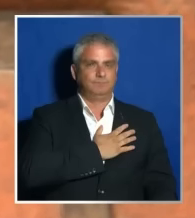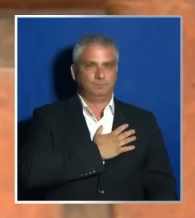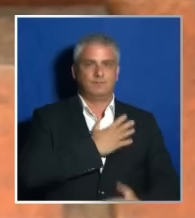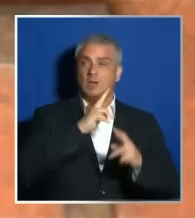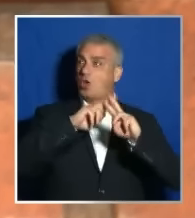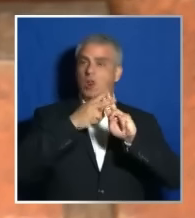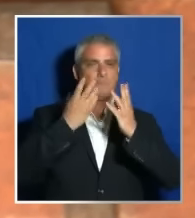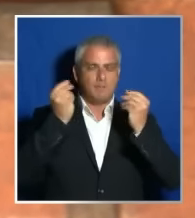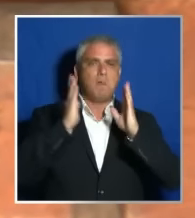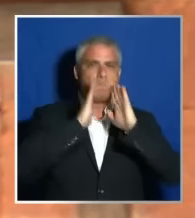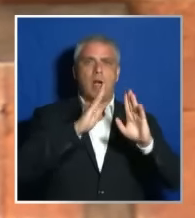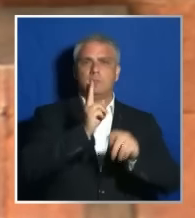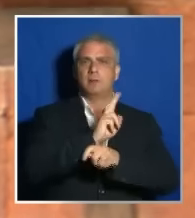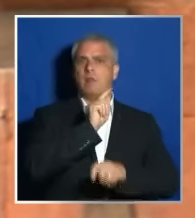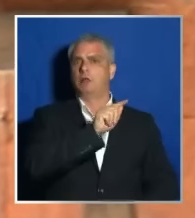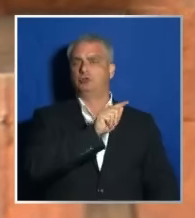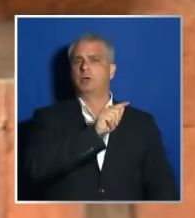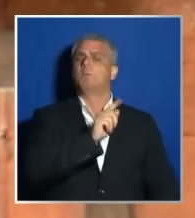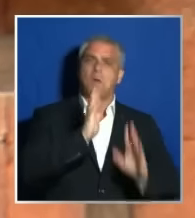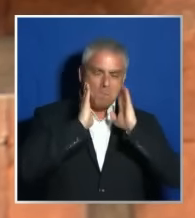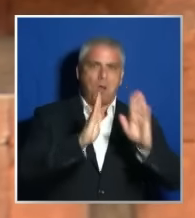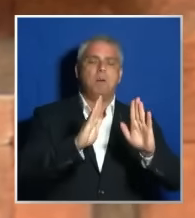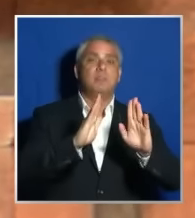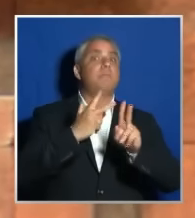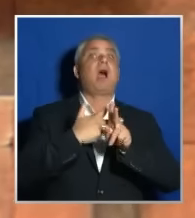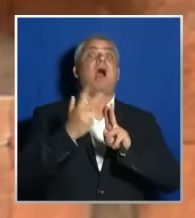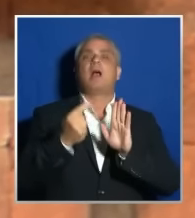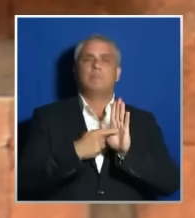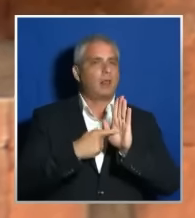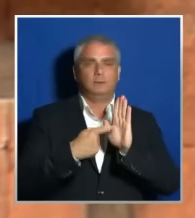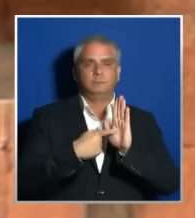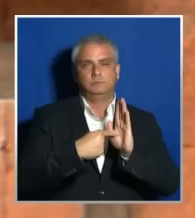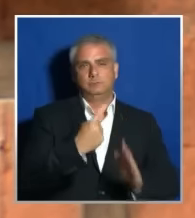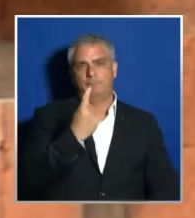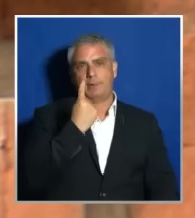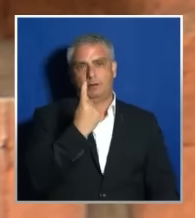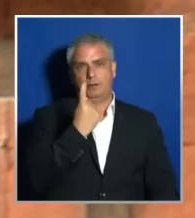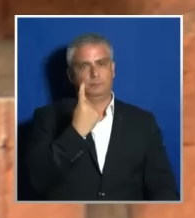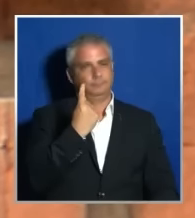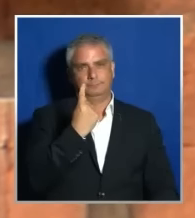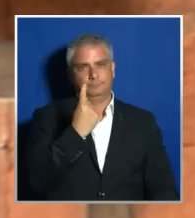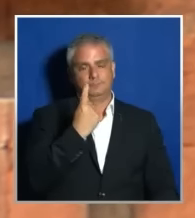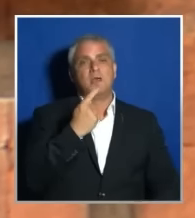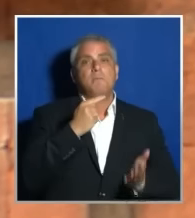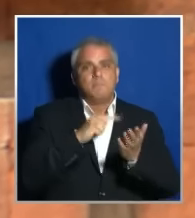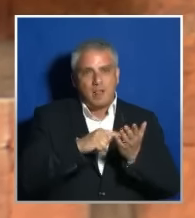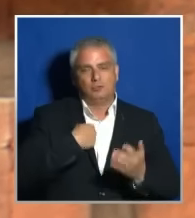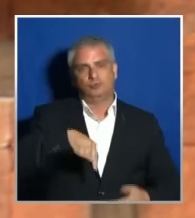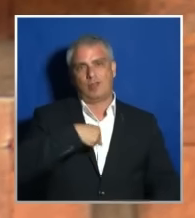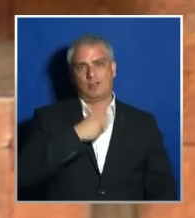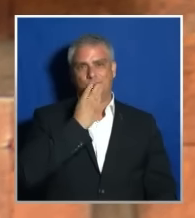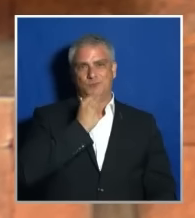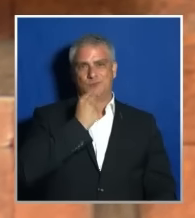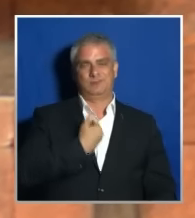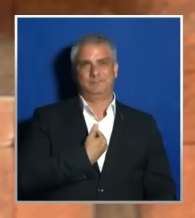רבים בעולם מאמינים לשקרים הללו, והם מאמינים להם רק בגלל סיבה אחת, כי אנחנו